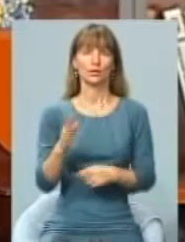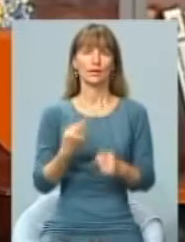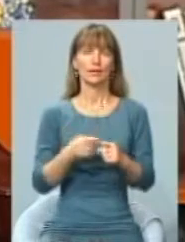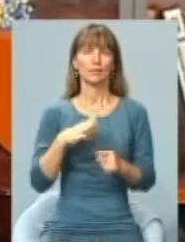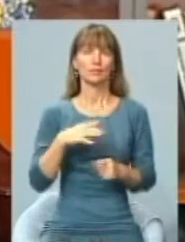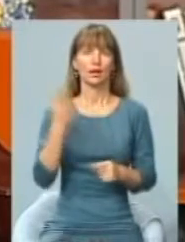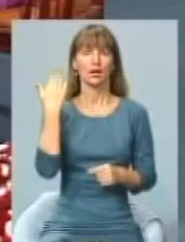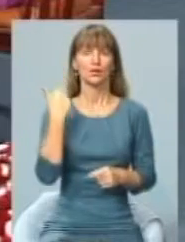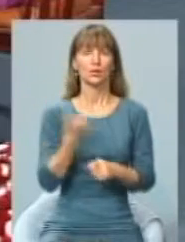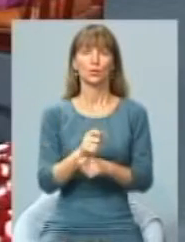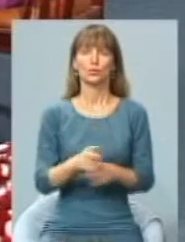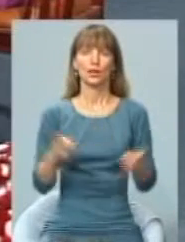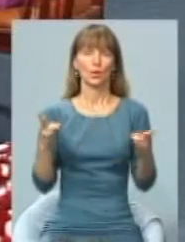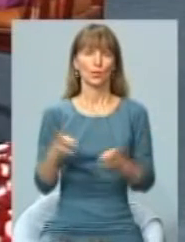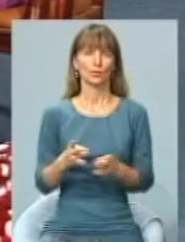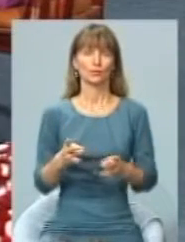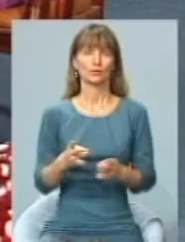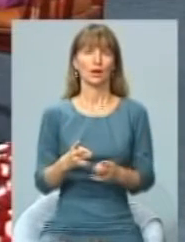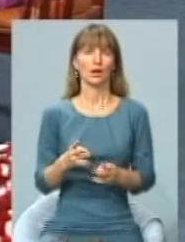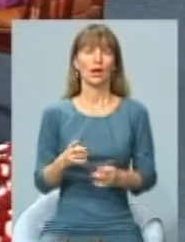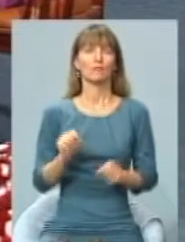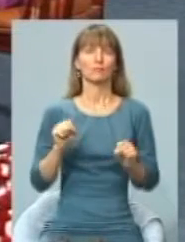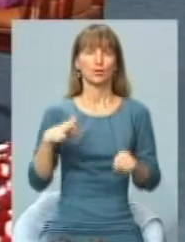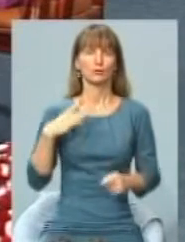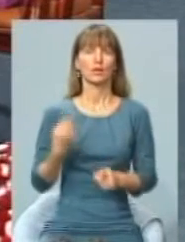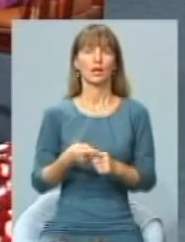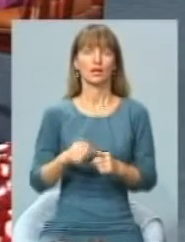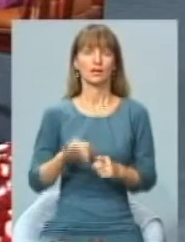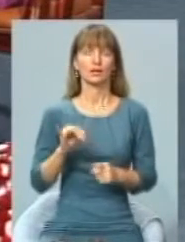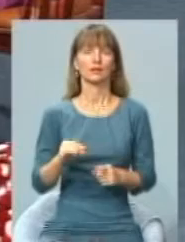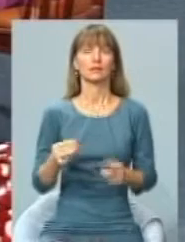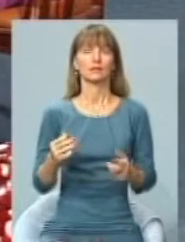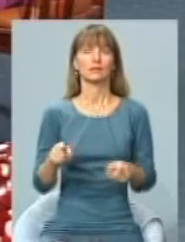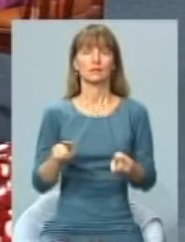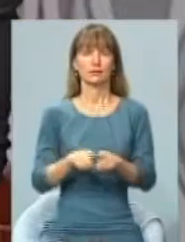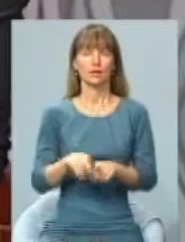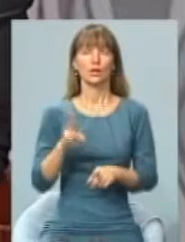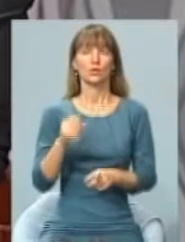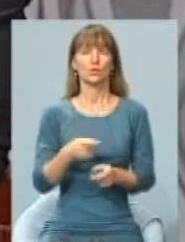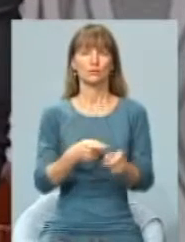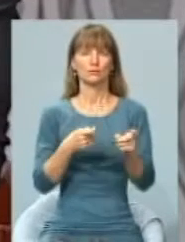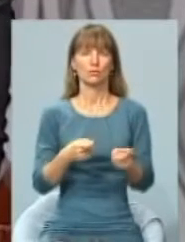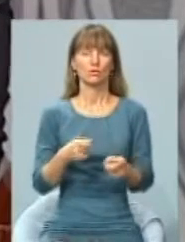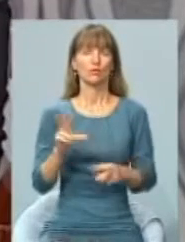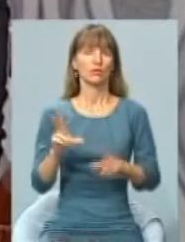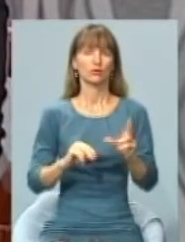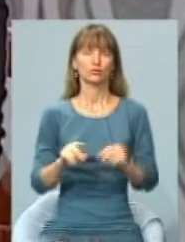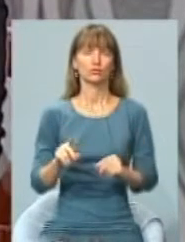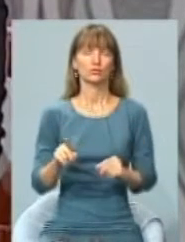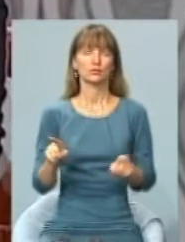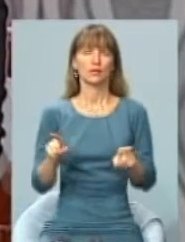очень нужная вещь. Ну, можливо, і так, але, на жаль, зброя не вважається таким ексклюзивним винаходом, оскільки дуже